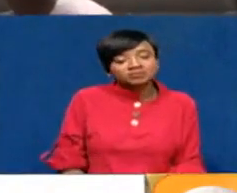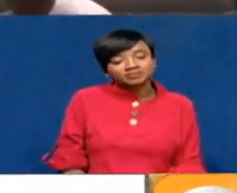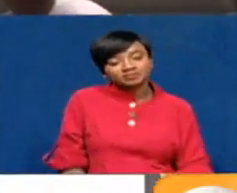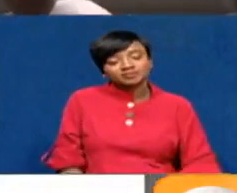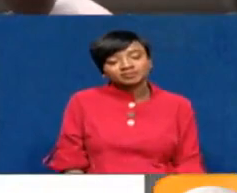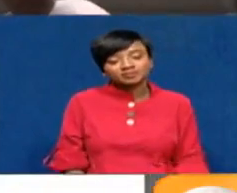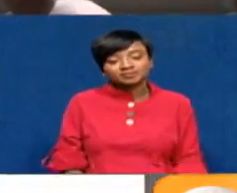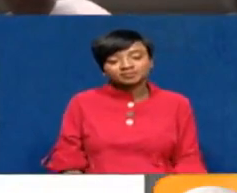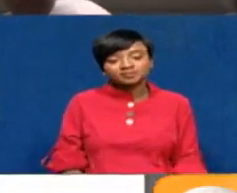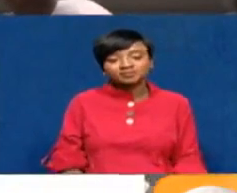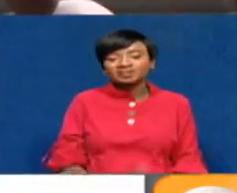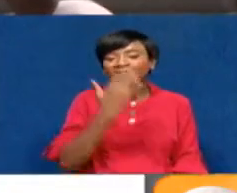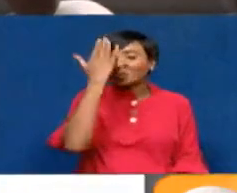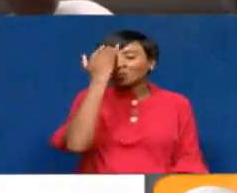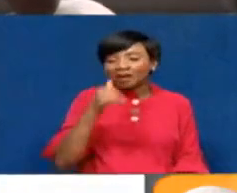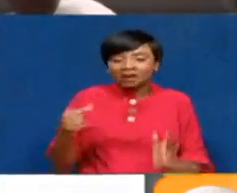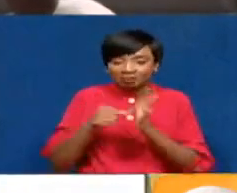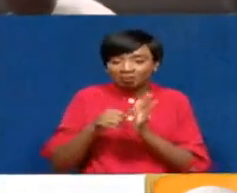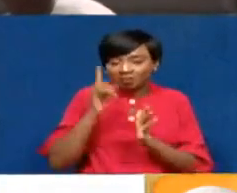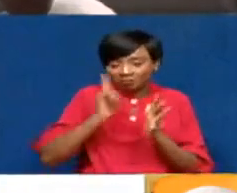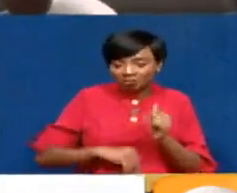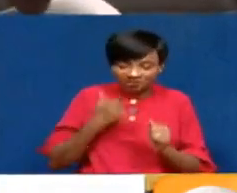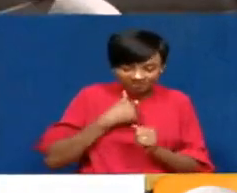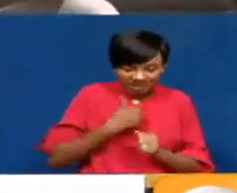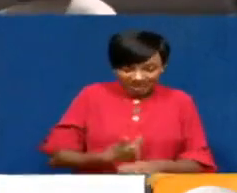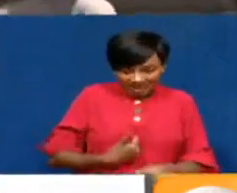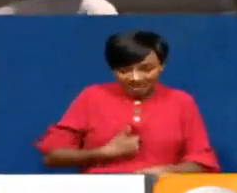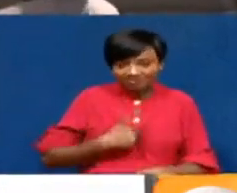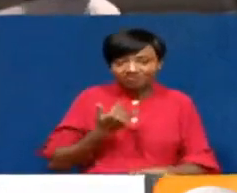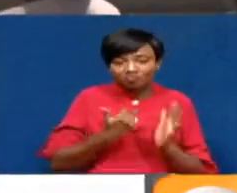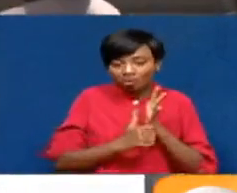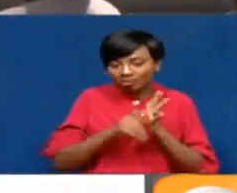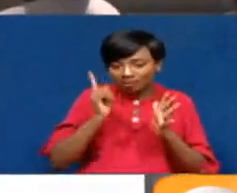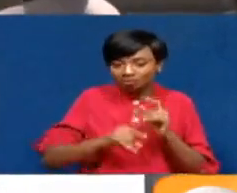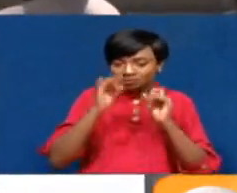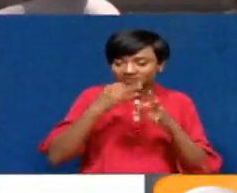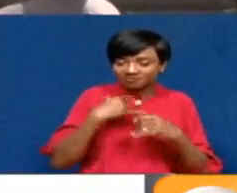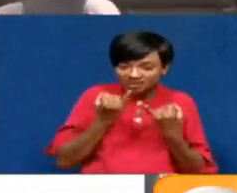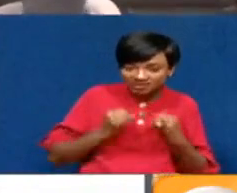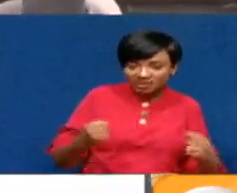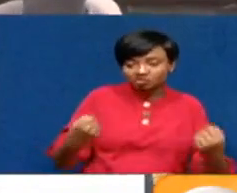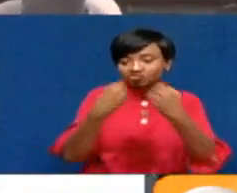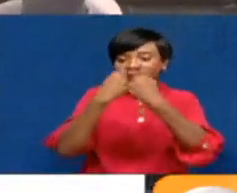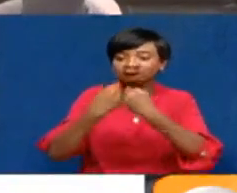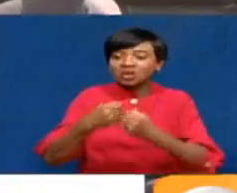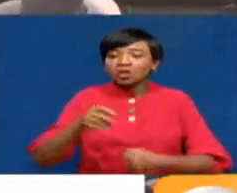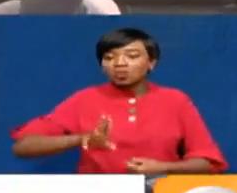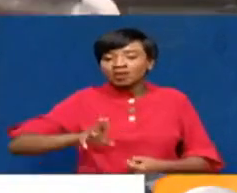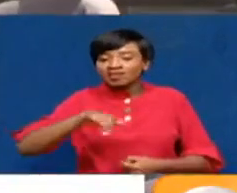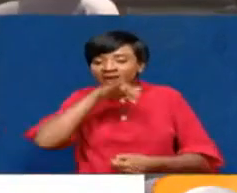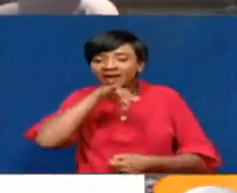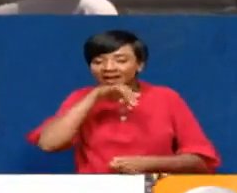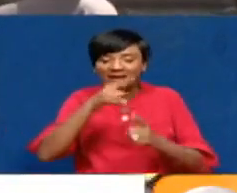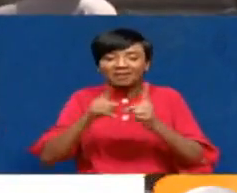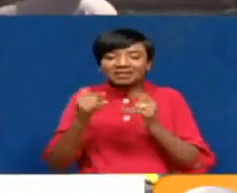Ama namna gani? Kwa sababu sasa shida mimi niko naye. Nikijaribu kupambana na huyu mzee ameenda kuketi nyuma ya Uhuru